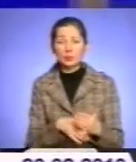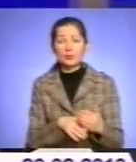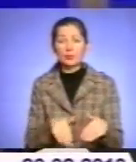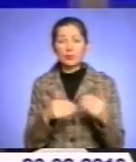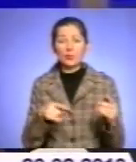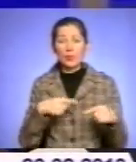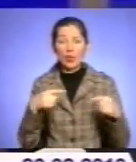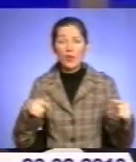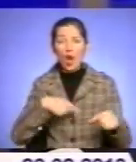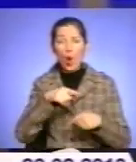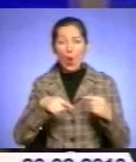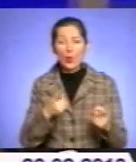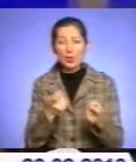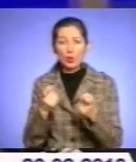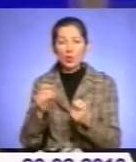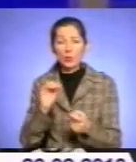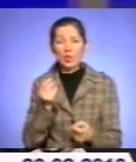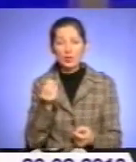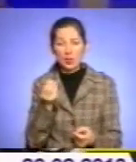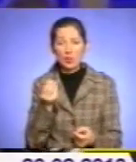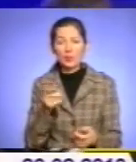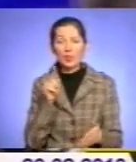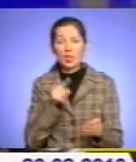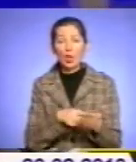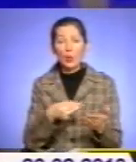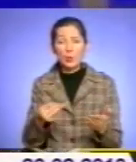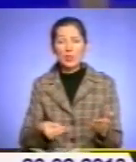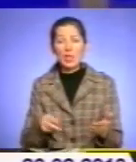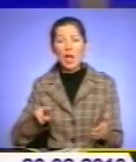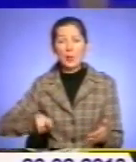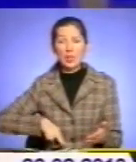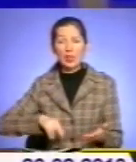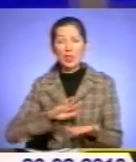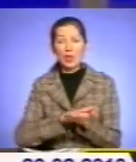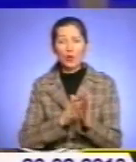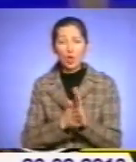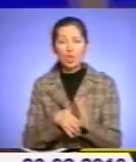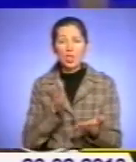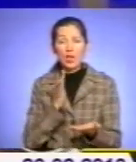Ціллю підписання адміністративної договоренності є